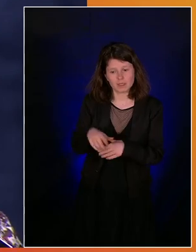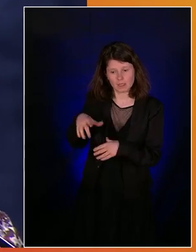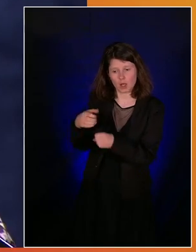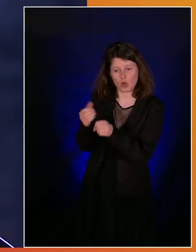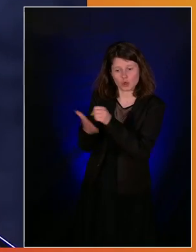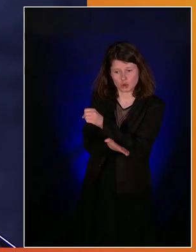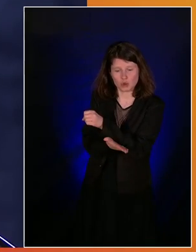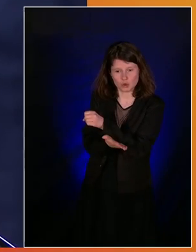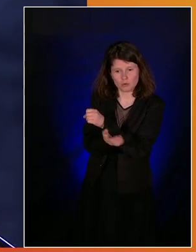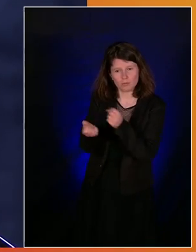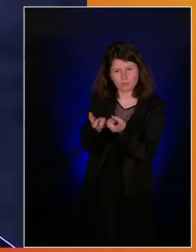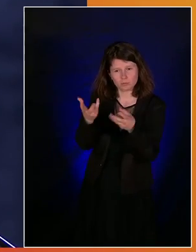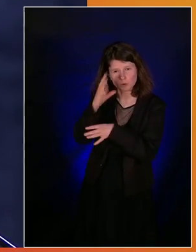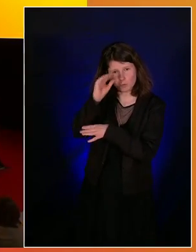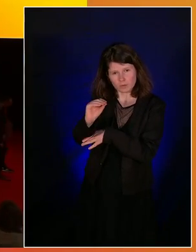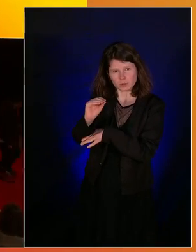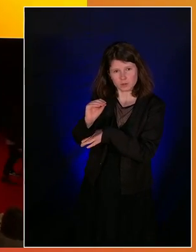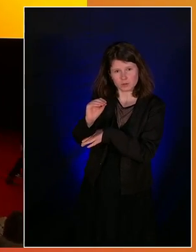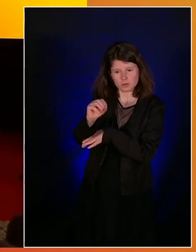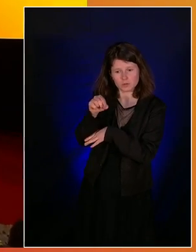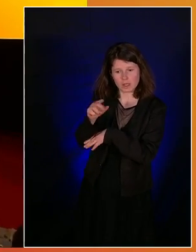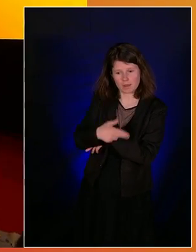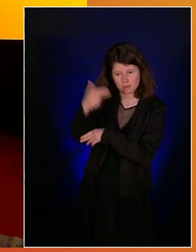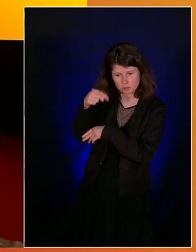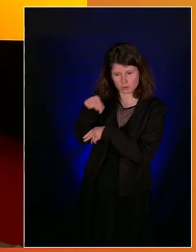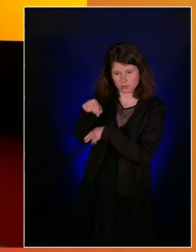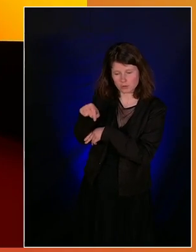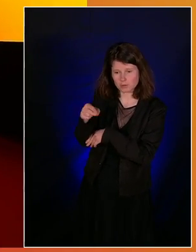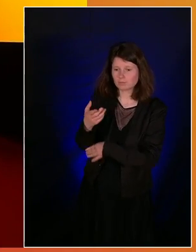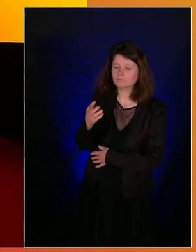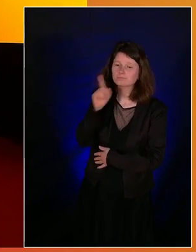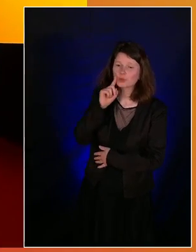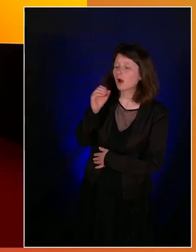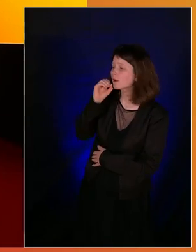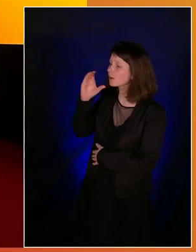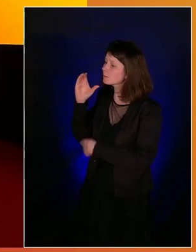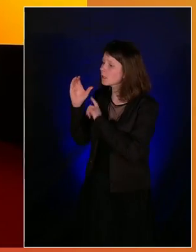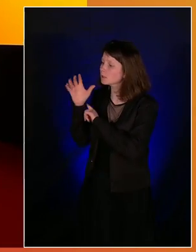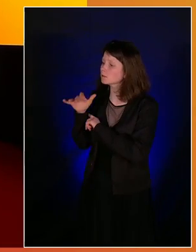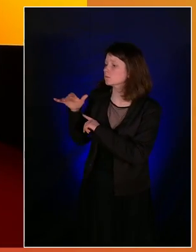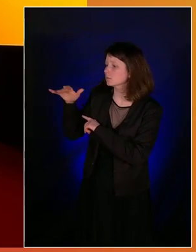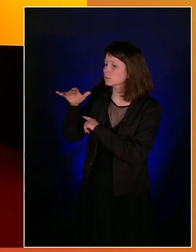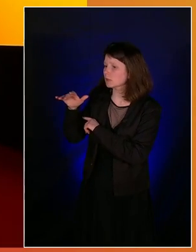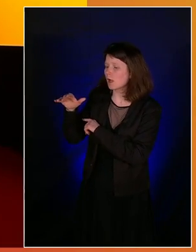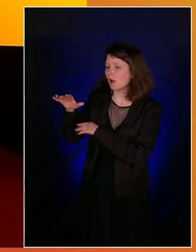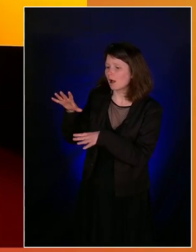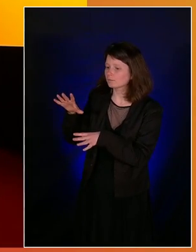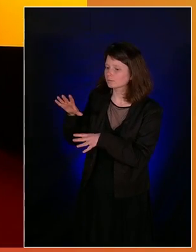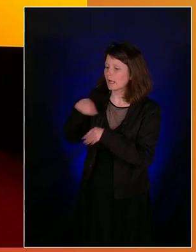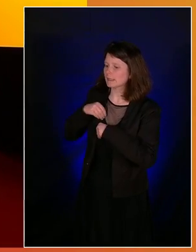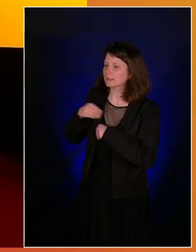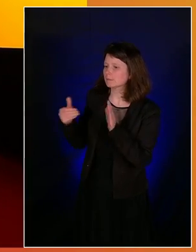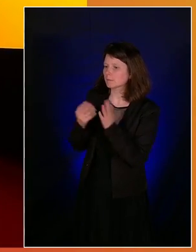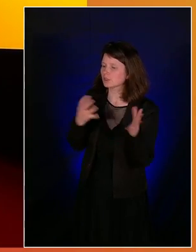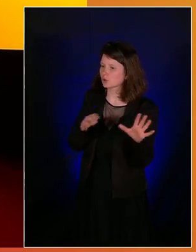national auquel nous sommes confronté carce que le capitalisme ambitionne c'est la remise en cause des acquis de 68 avec bien évidemment la